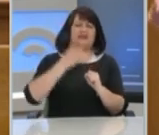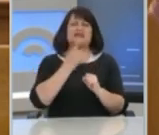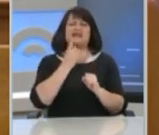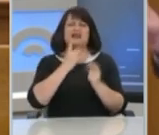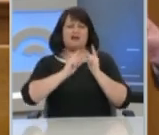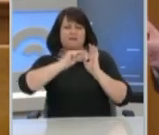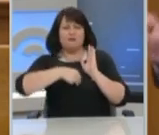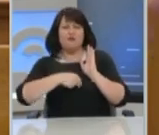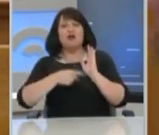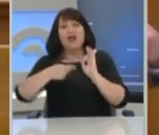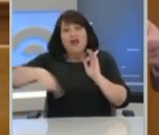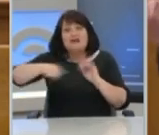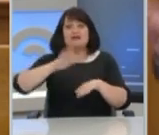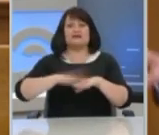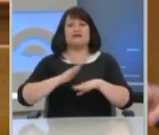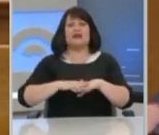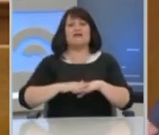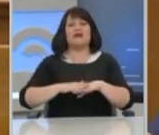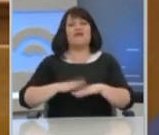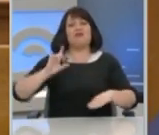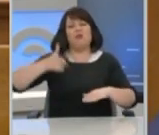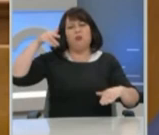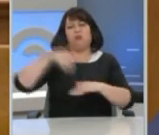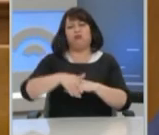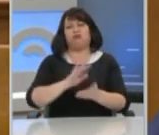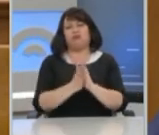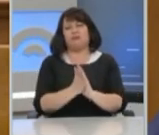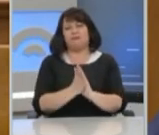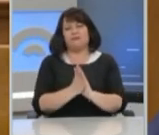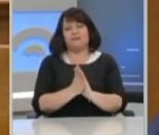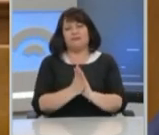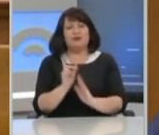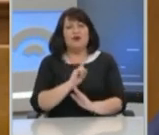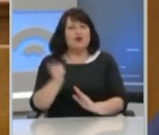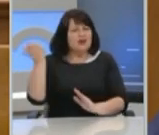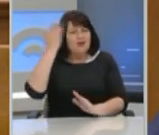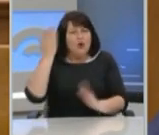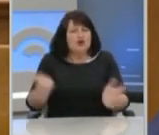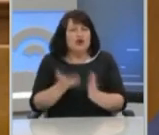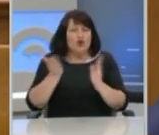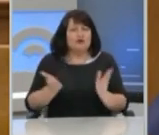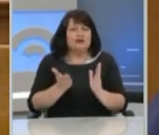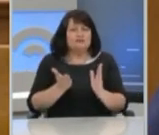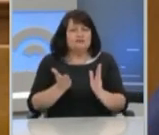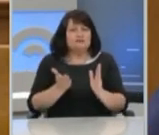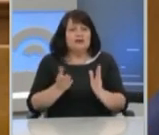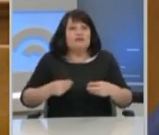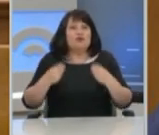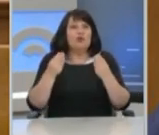εσείς την οδηγήσατε αφού τη χρεοκοπήσατε. Όχι με κάθε κόστος, γι' αυτό και